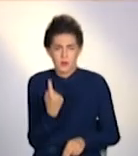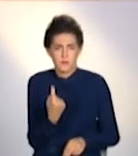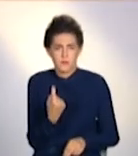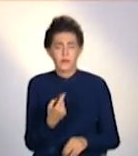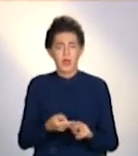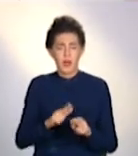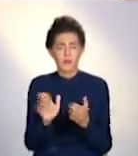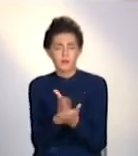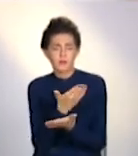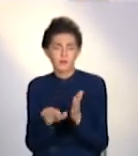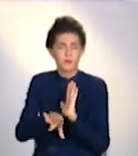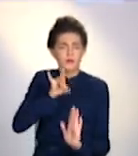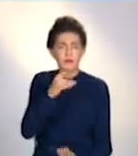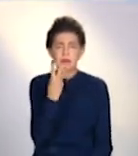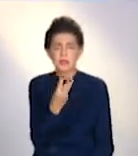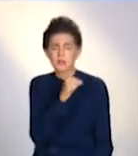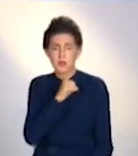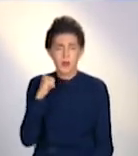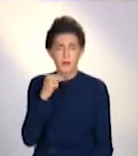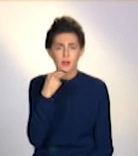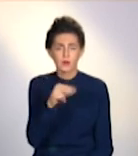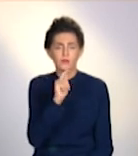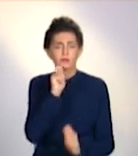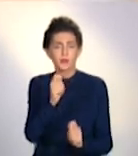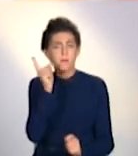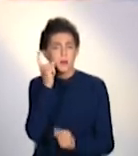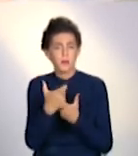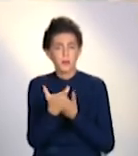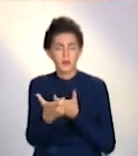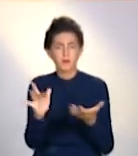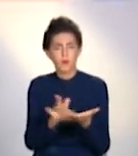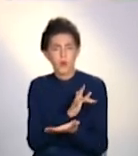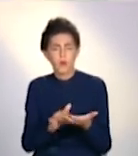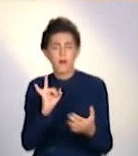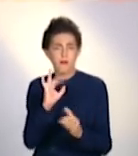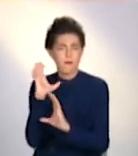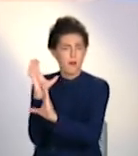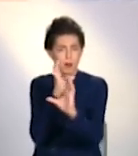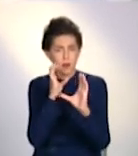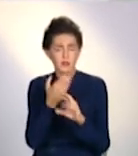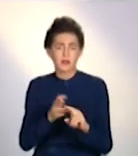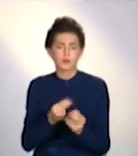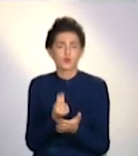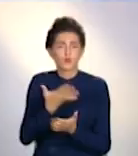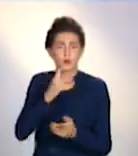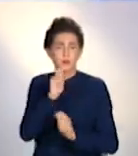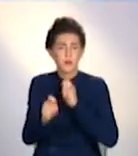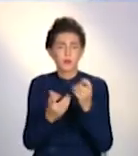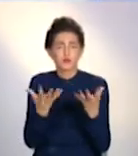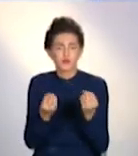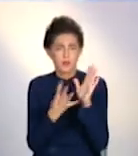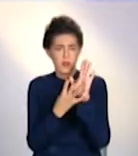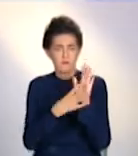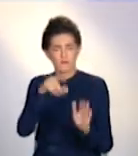три найкращі роботи. Їхні автори отримують смартфон, планшет та камеру GoPro. Цінні подарунки чекають ще на 9